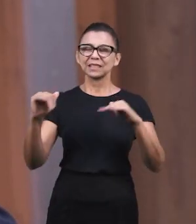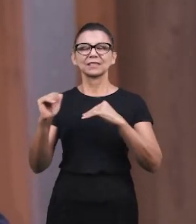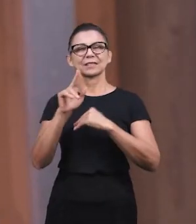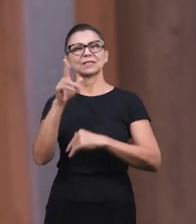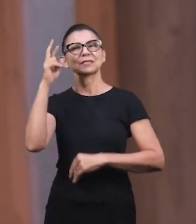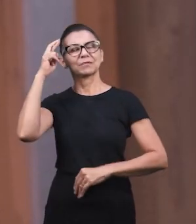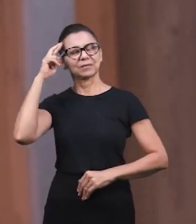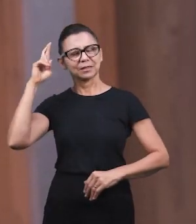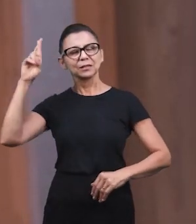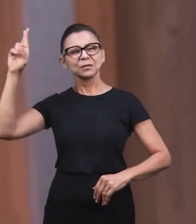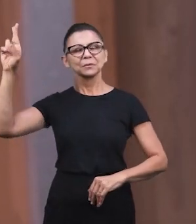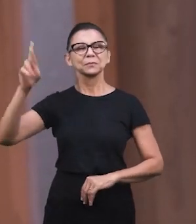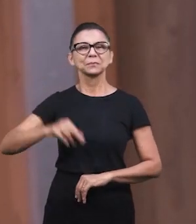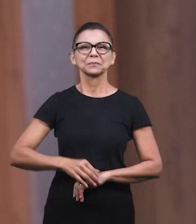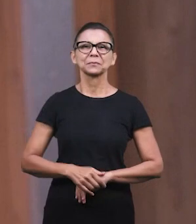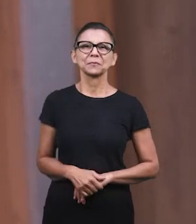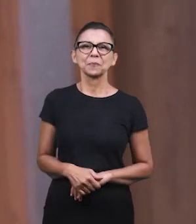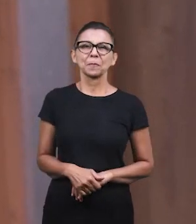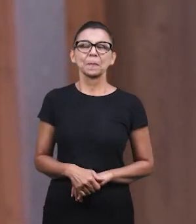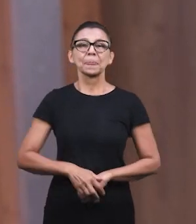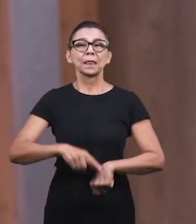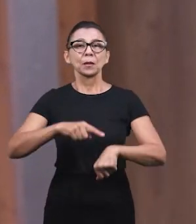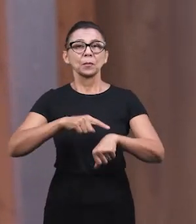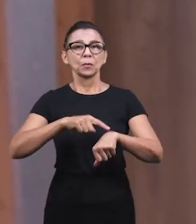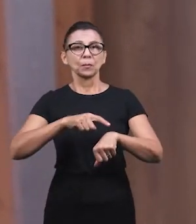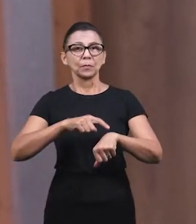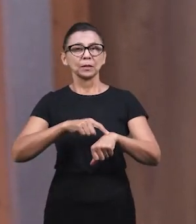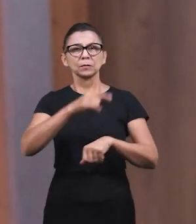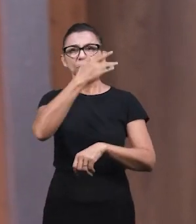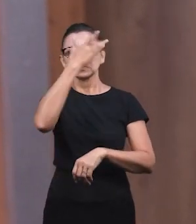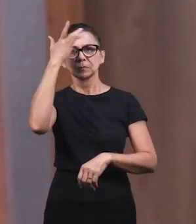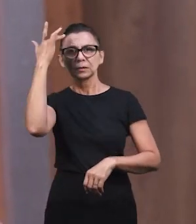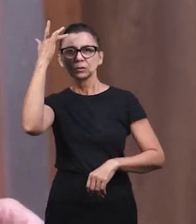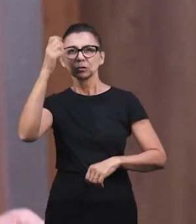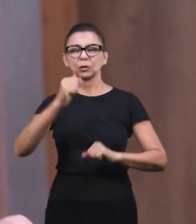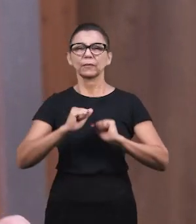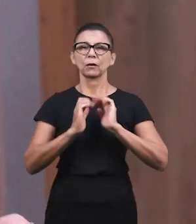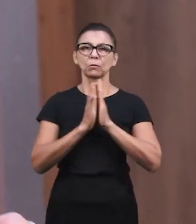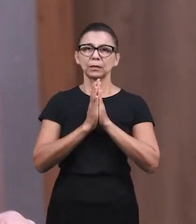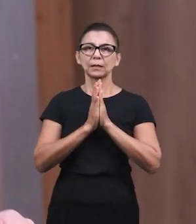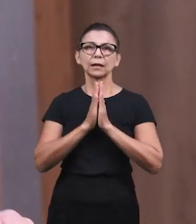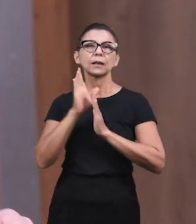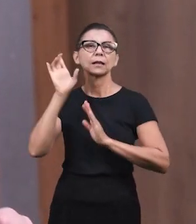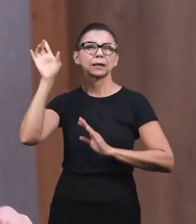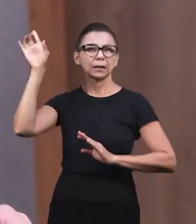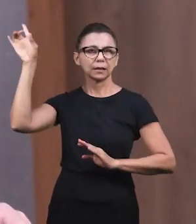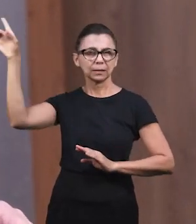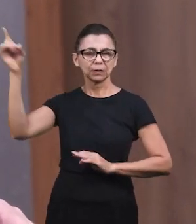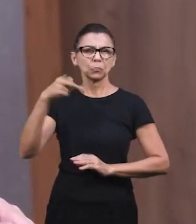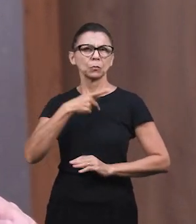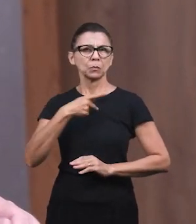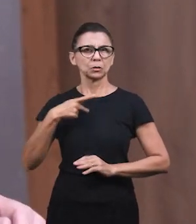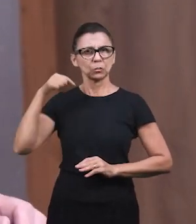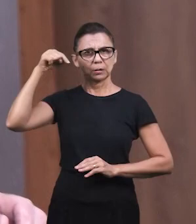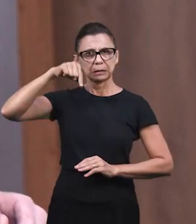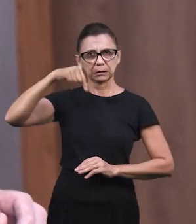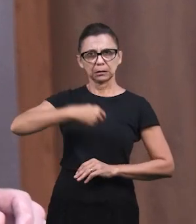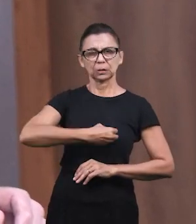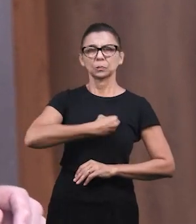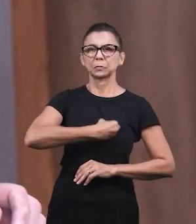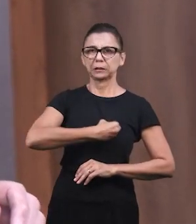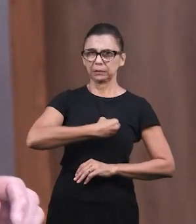Будет прославлено имя нашего Господа. В этот момент мы попросим одного из пасторов, чтобы он прославил имя